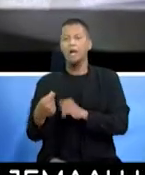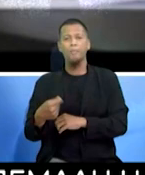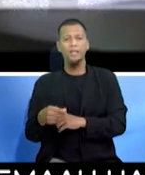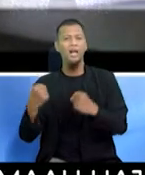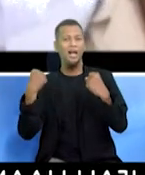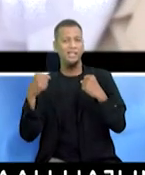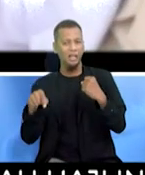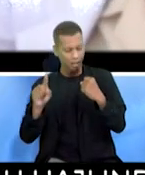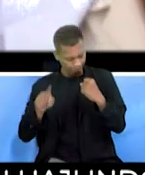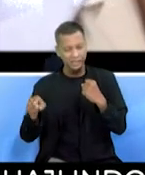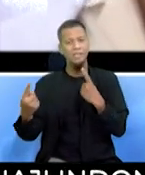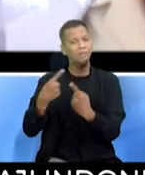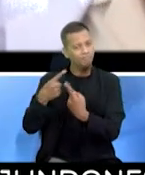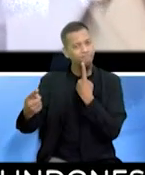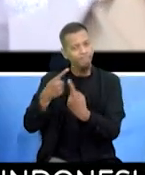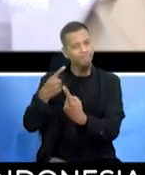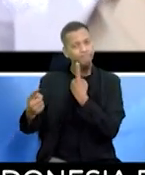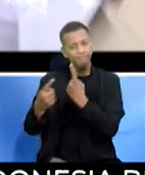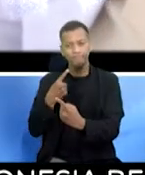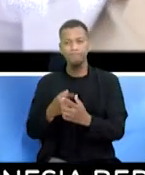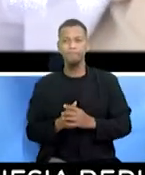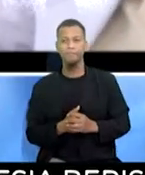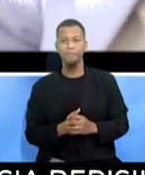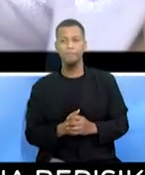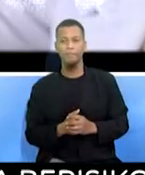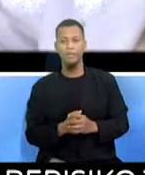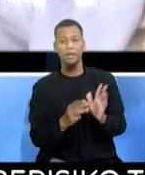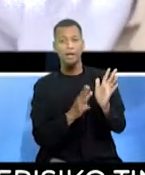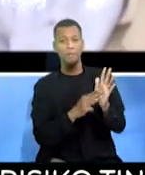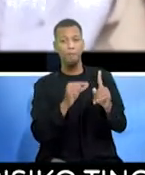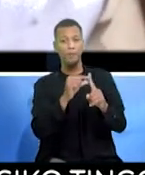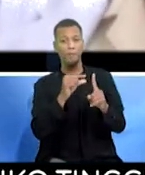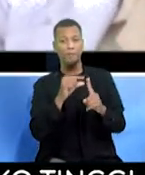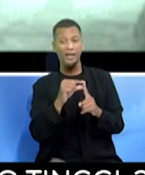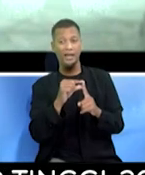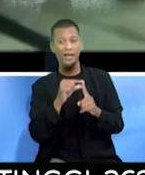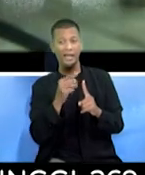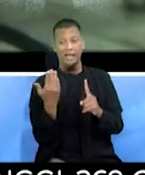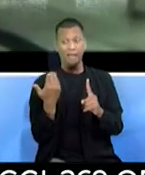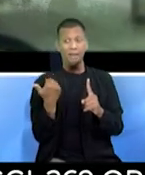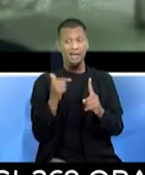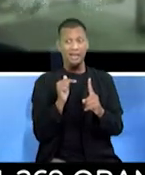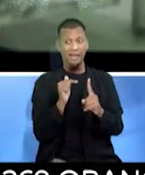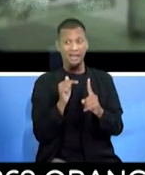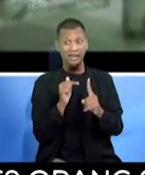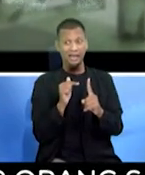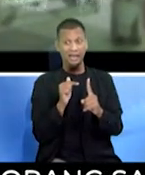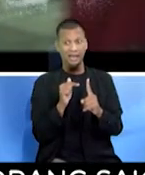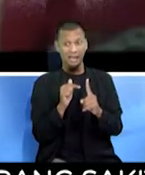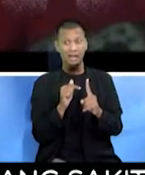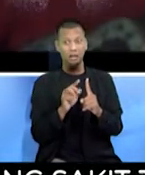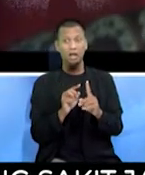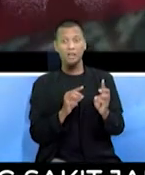Kesehatan. Kalau kita cermati di dalam RPP Komisi 9 beberapa waktu yang lalu, ketiga instansi ini,